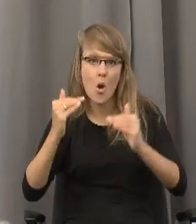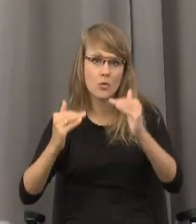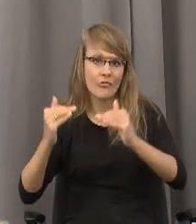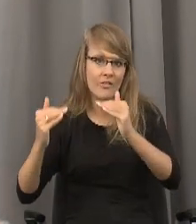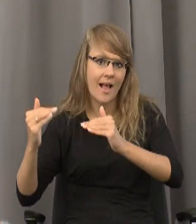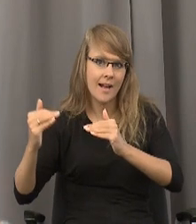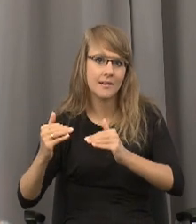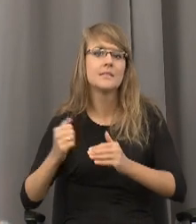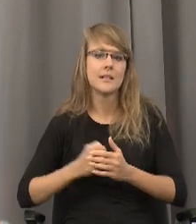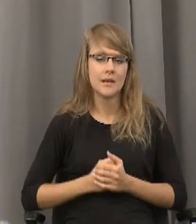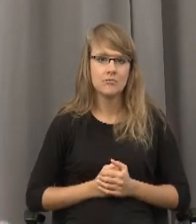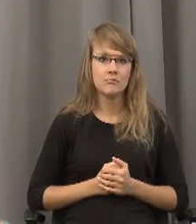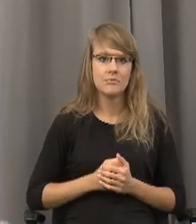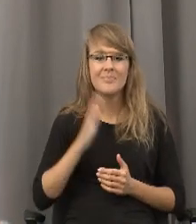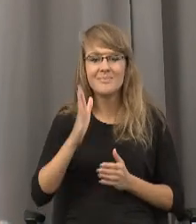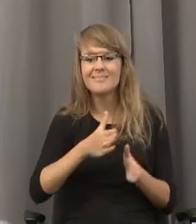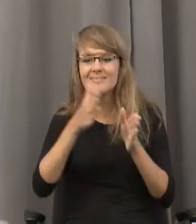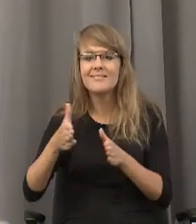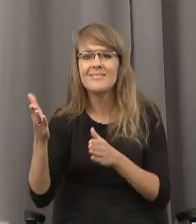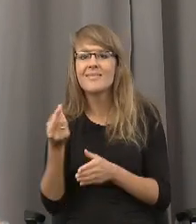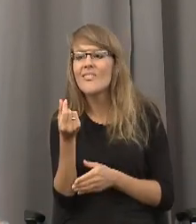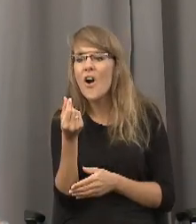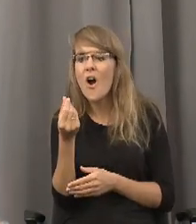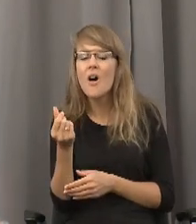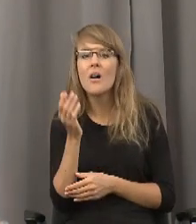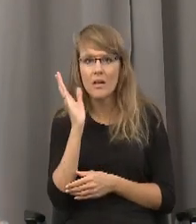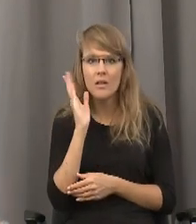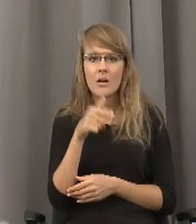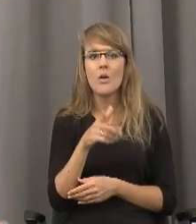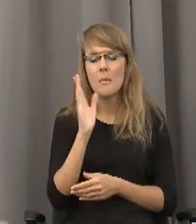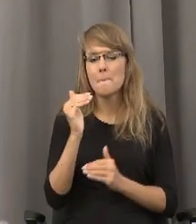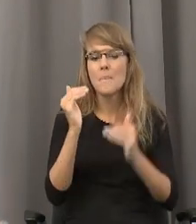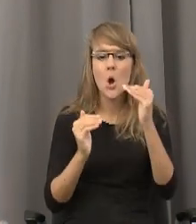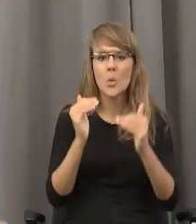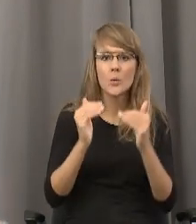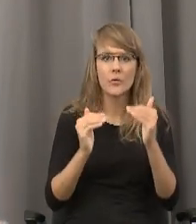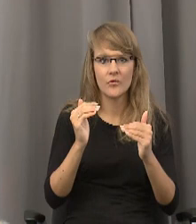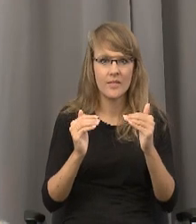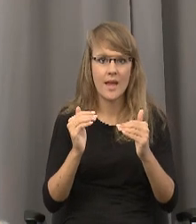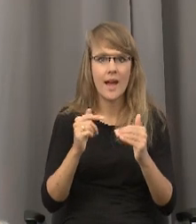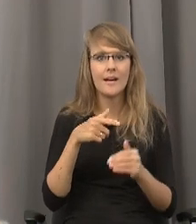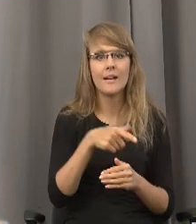i będziemy mieć porównanie, jak naprawdę kształtują się koszty